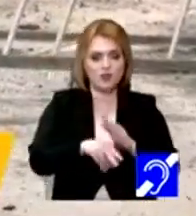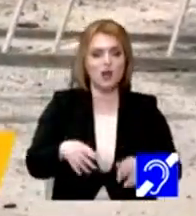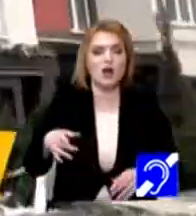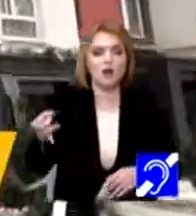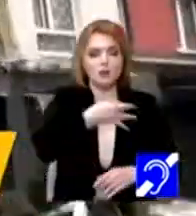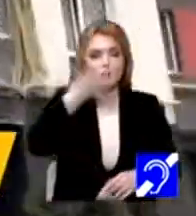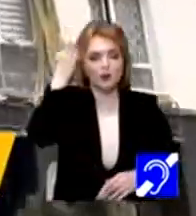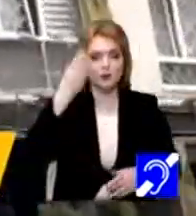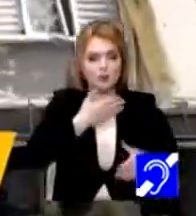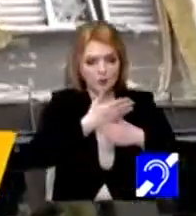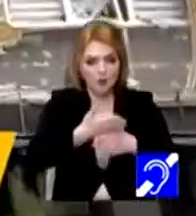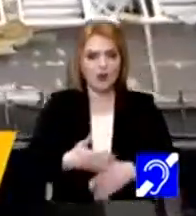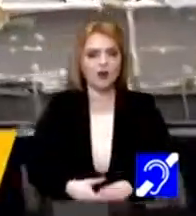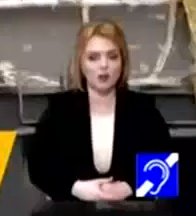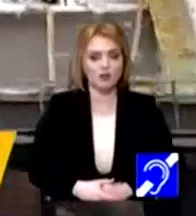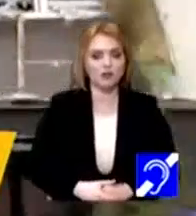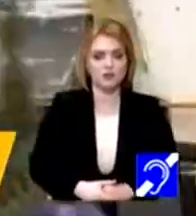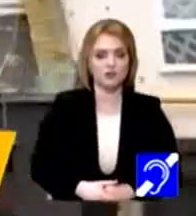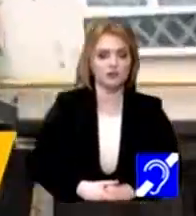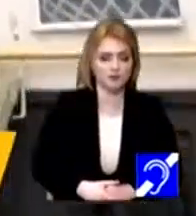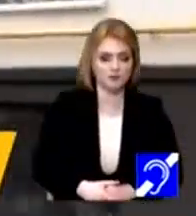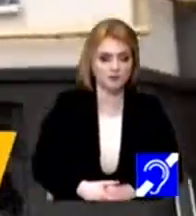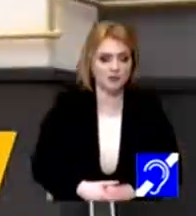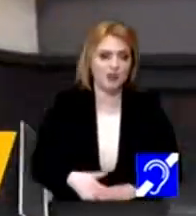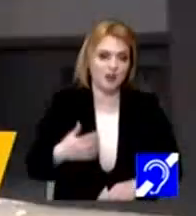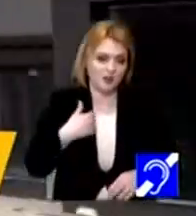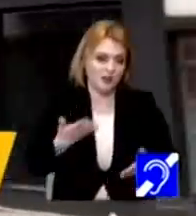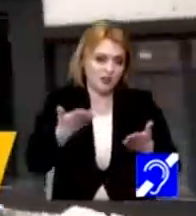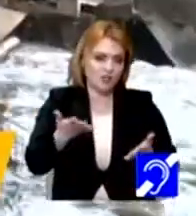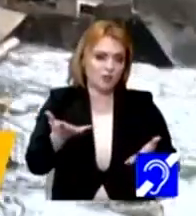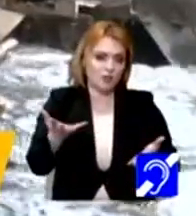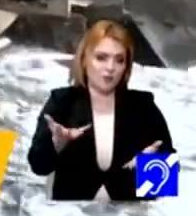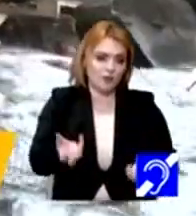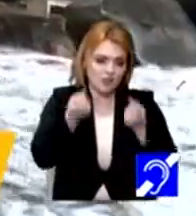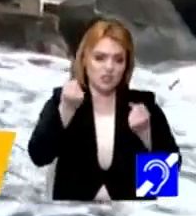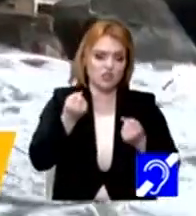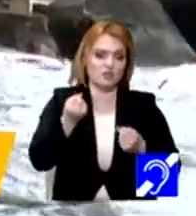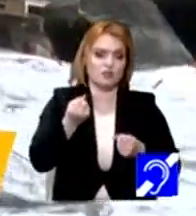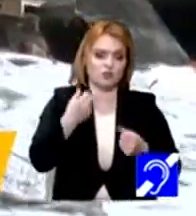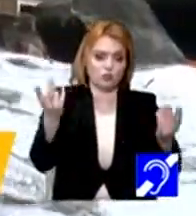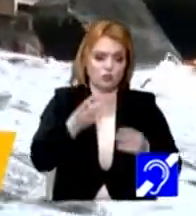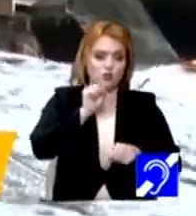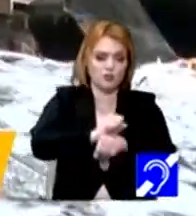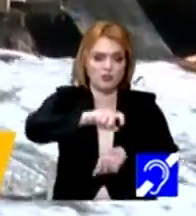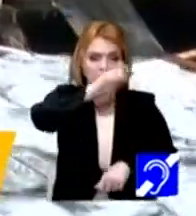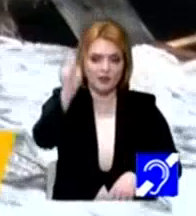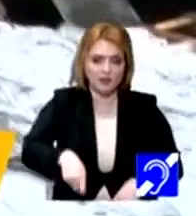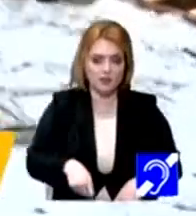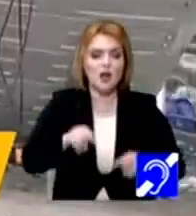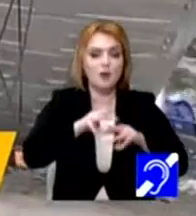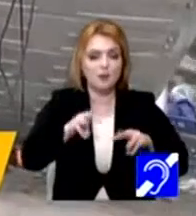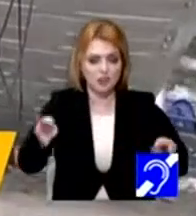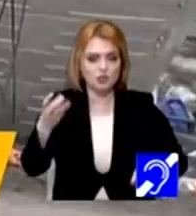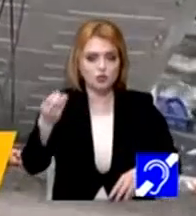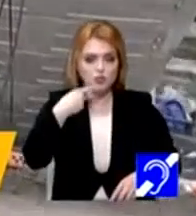o soluție diplomatică cât mai rapidă și o încetare a acestui război dus de Rusia împotriva Ucrainei. Mai mult ca atât, ministrul de